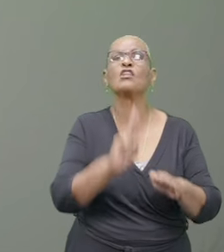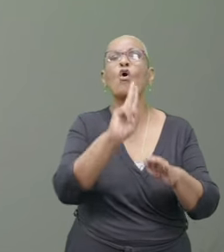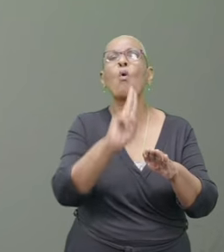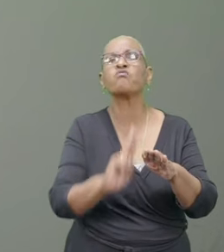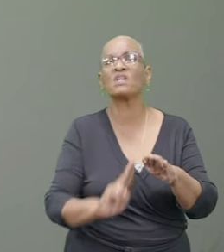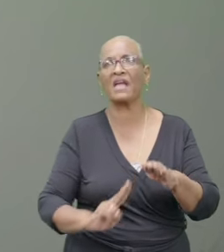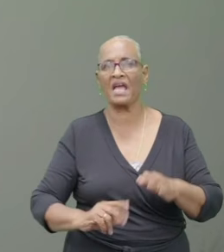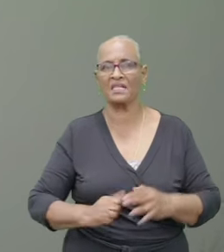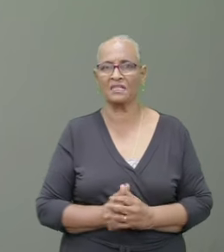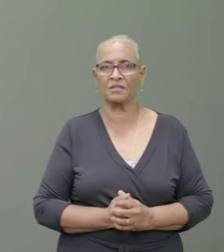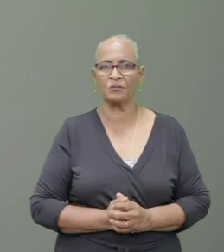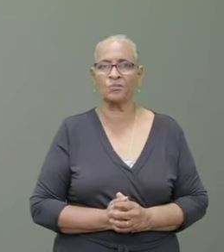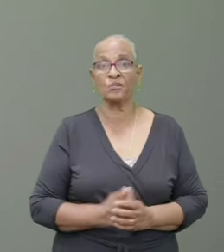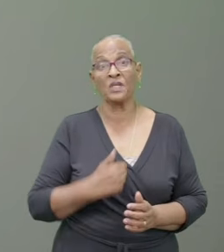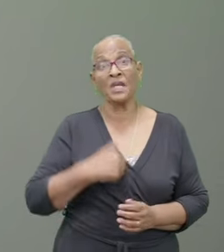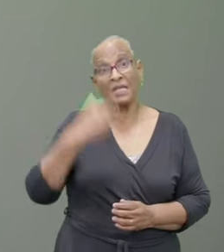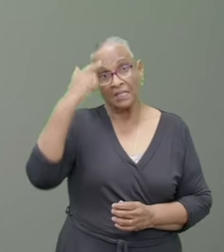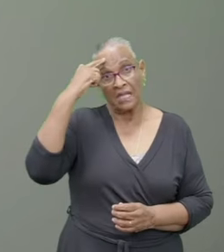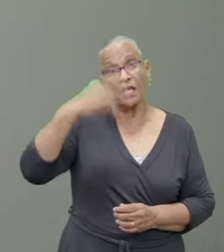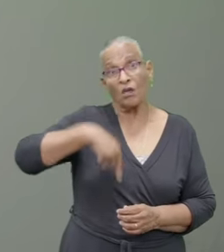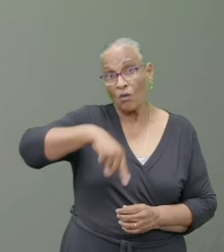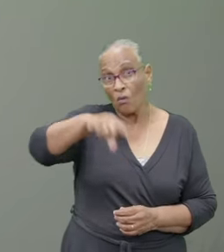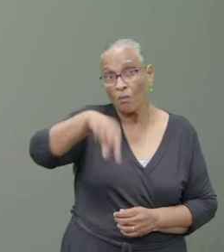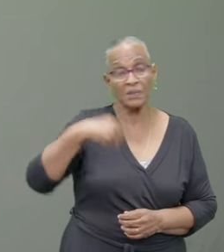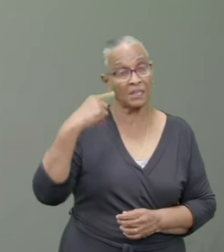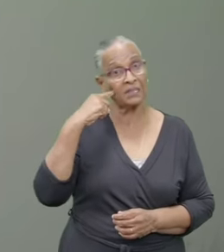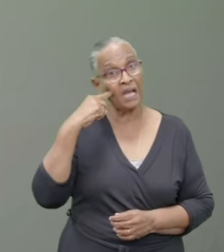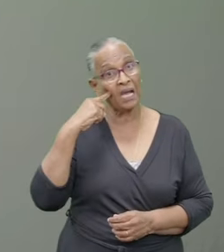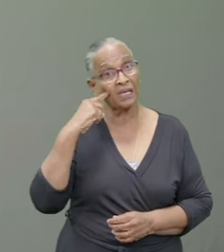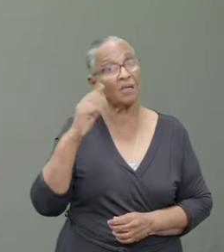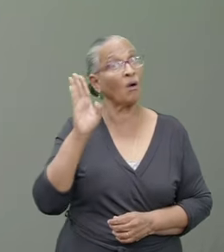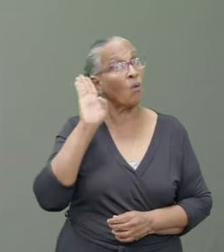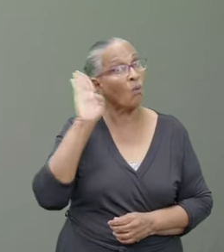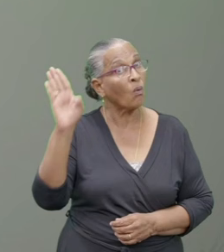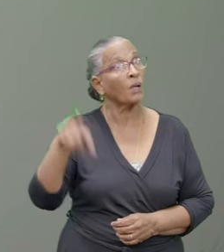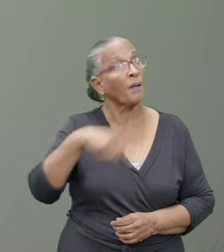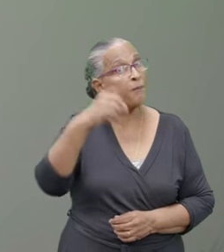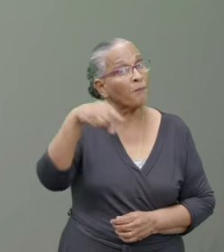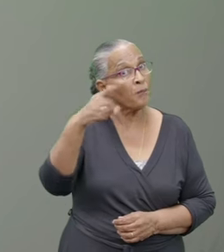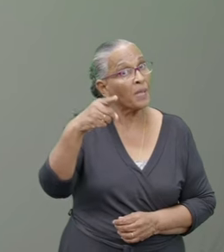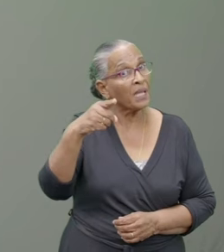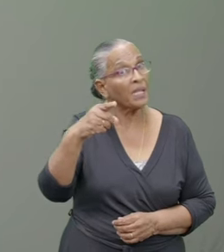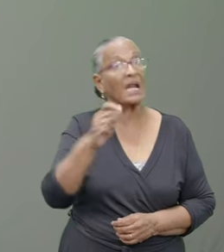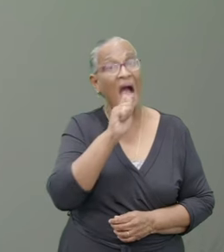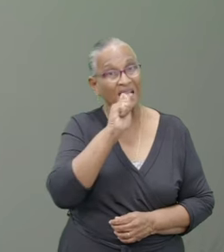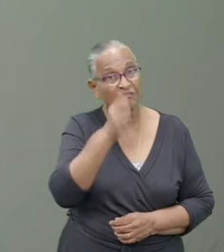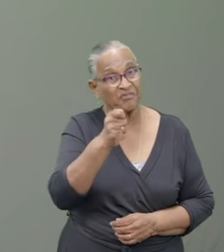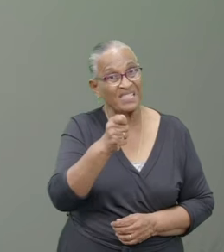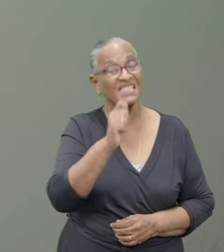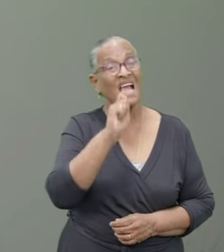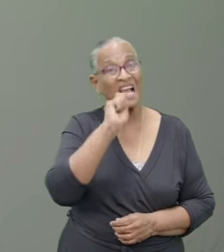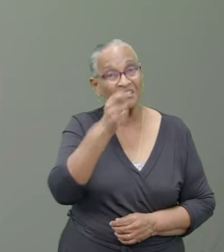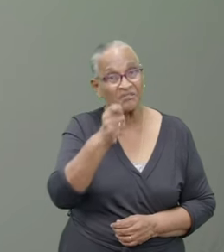En ik denk in de komende dagen hoort u wat meer over dat advies, want er is al een advies van het OO naar de